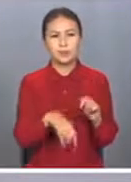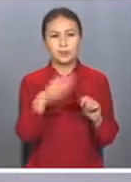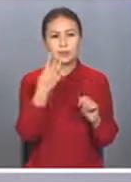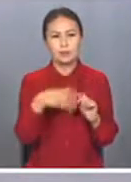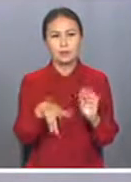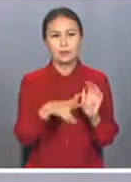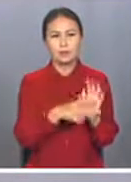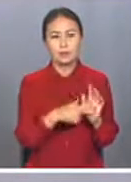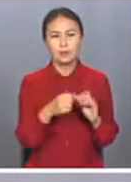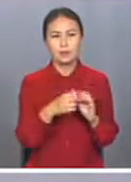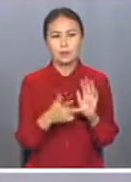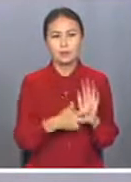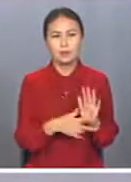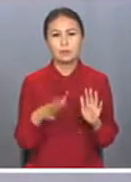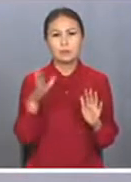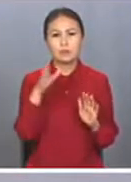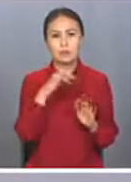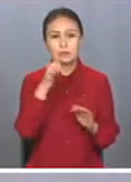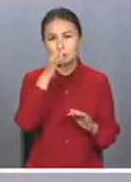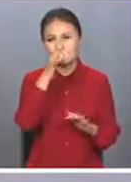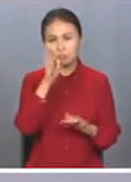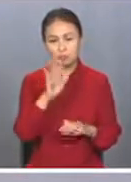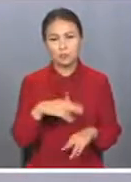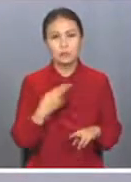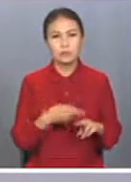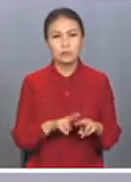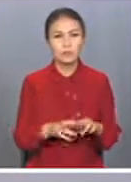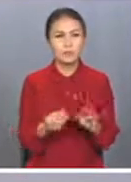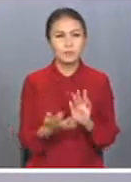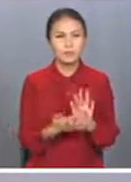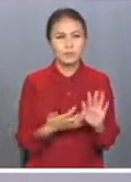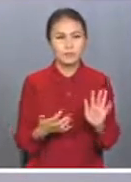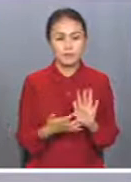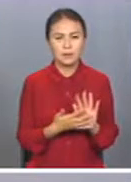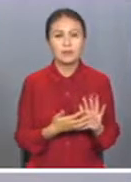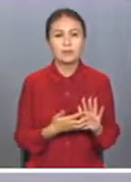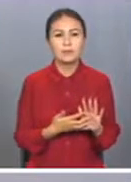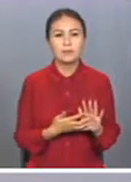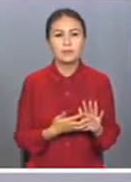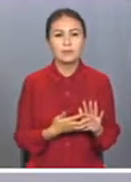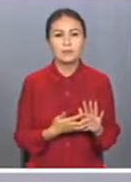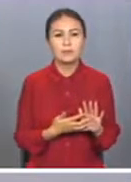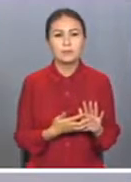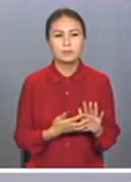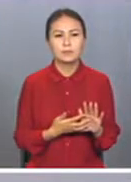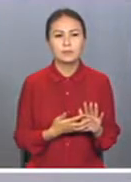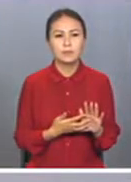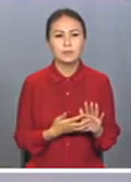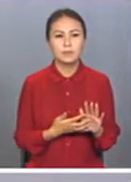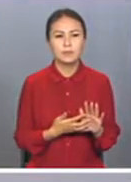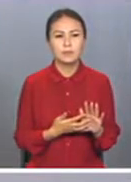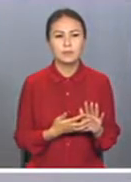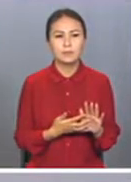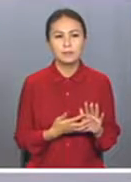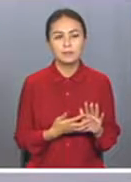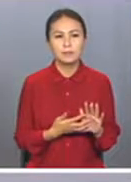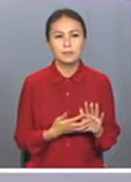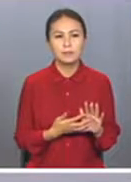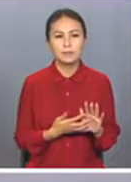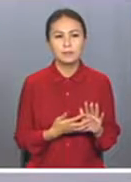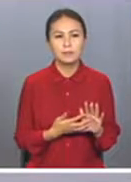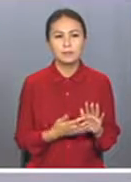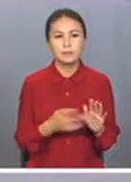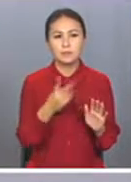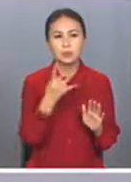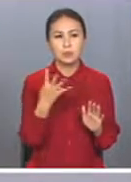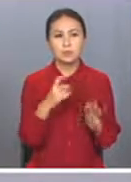18'ge bölüne mi? Yok. Demek äli en kişi ortağı eselik bolmaydı. Demek ne istemiz? 24'te 3